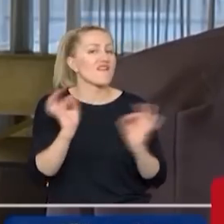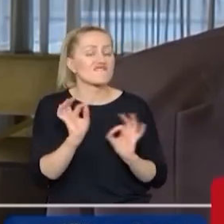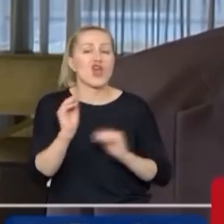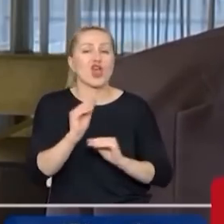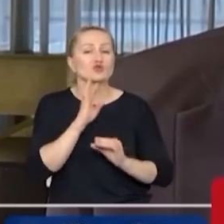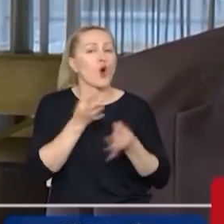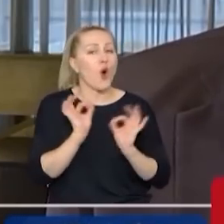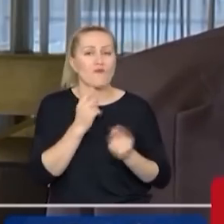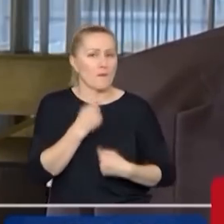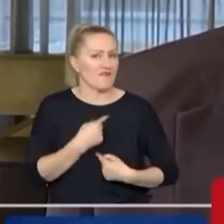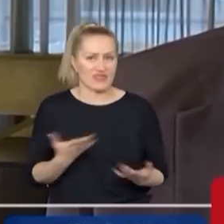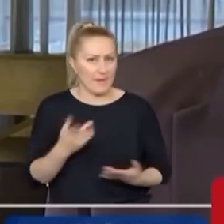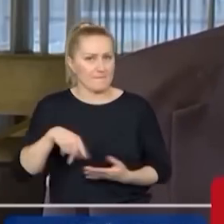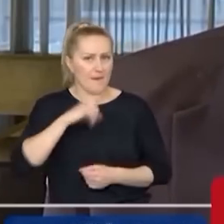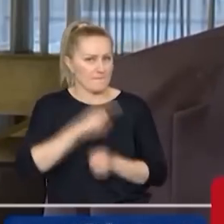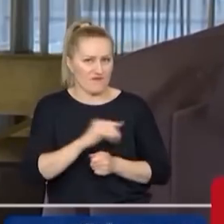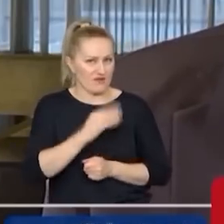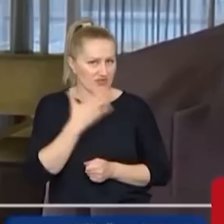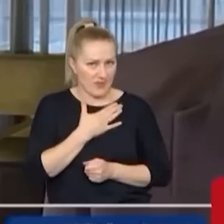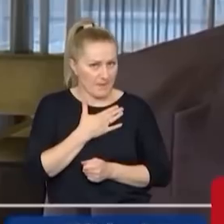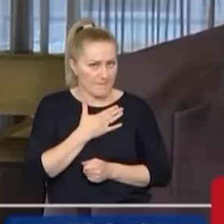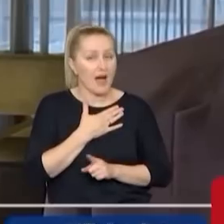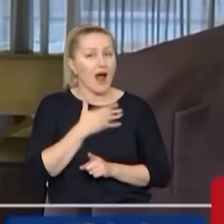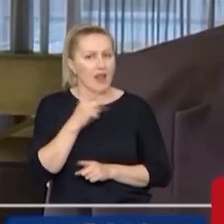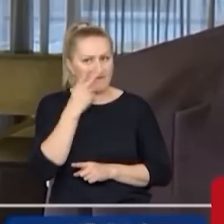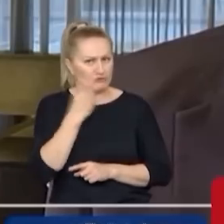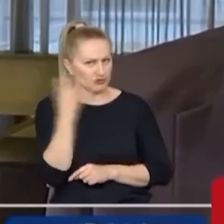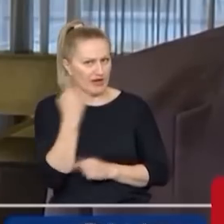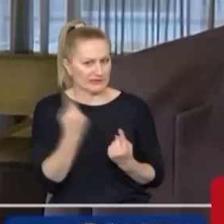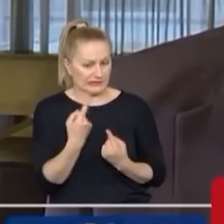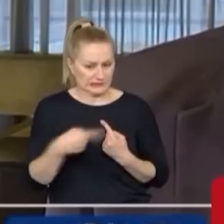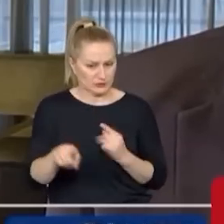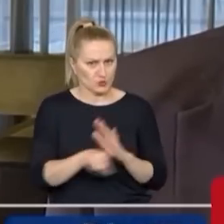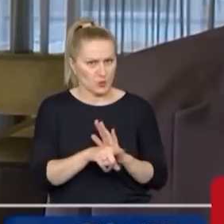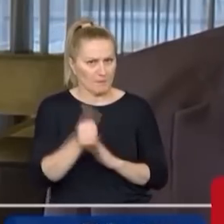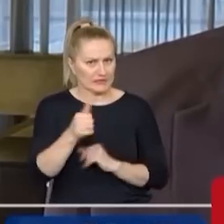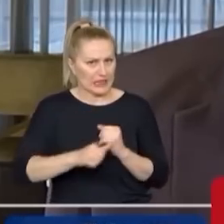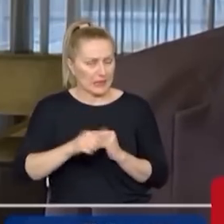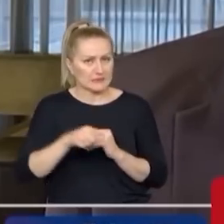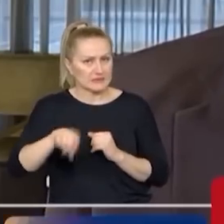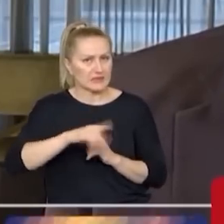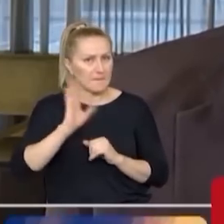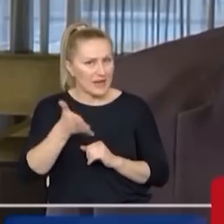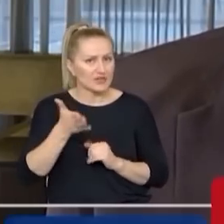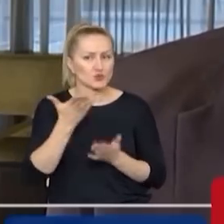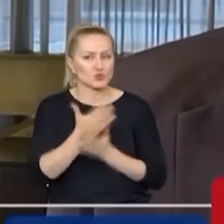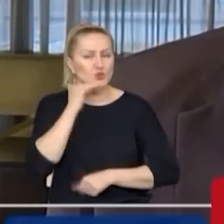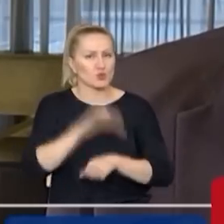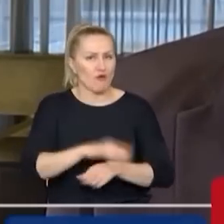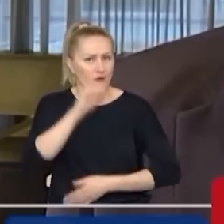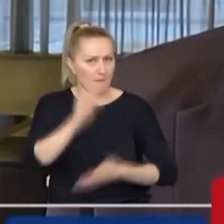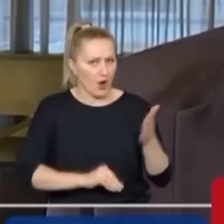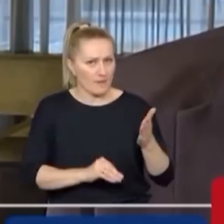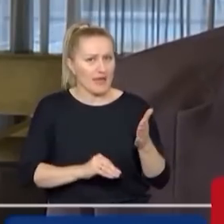mamy i nikt nam to jeszcze nie potwierdza. Ale to ciekawa sytuacja, że przed 1 lipca faktycznie oni powinni podpisać kontrakt